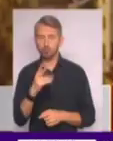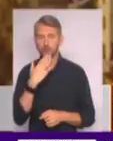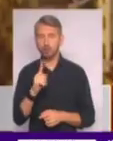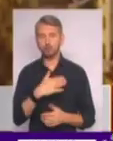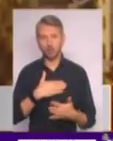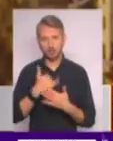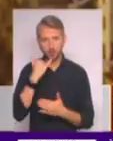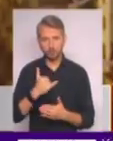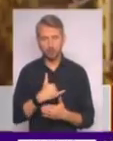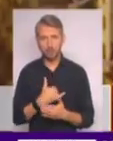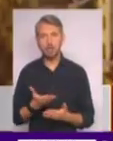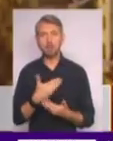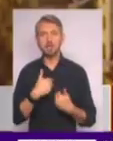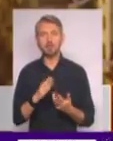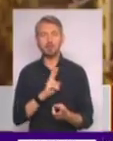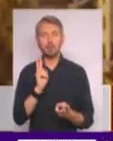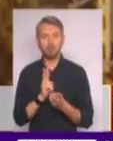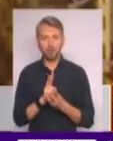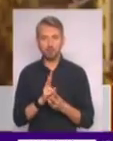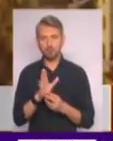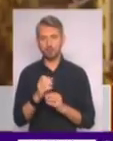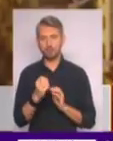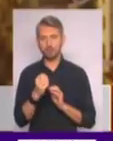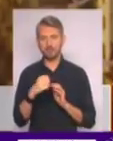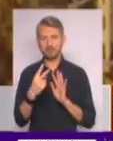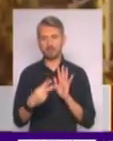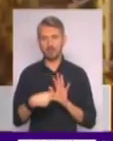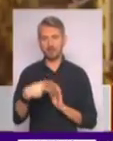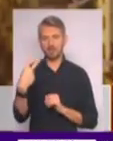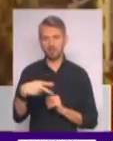У прямому ефірі ми побачимося з вами вже у понеділок о